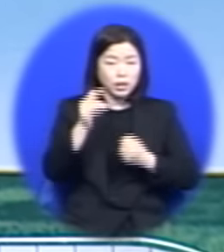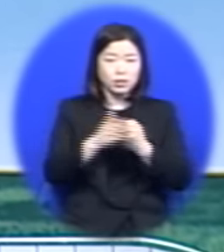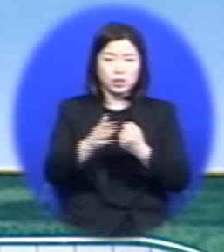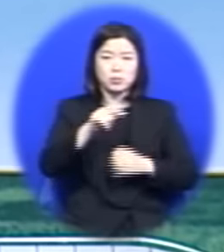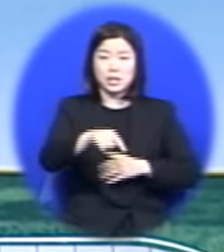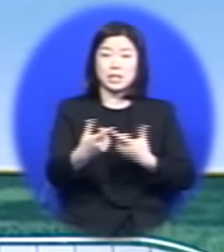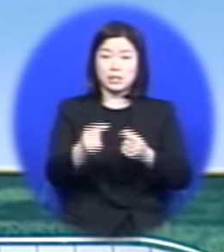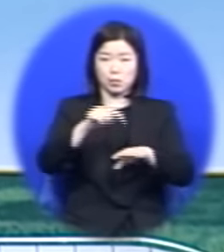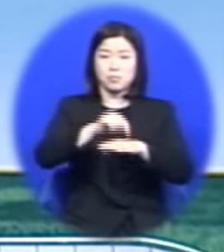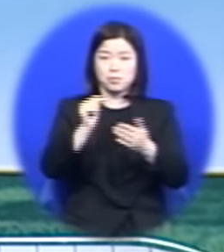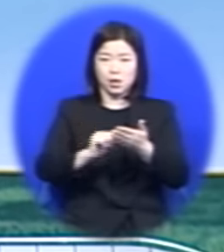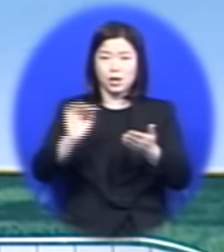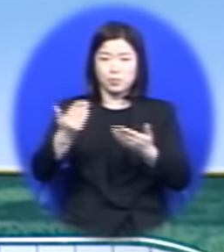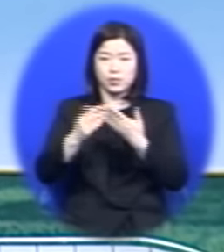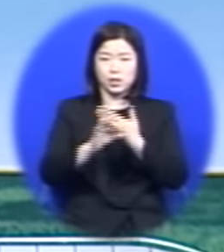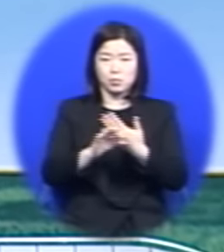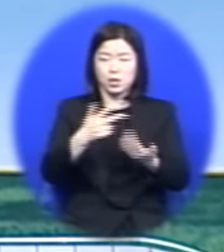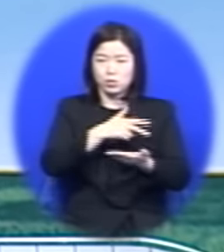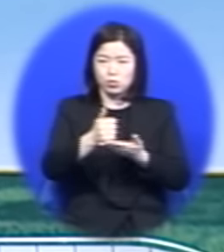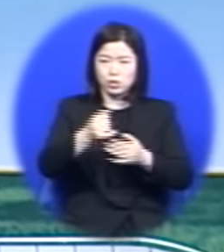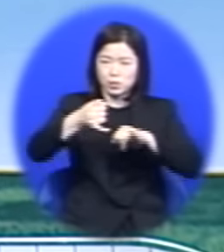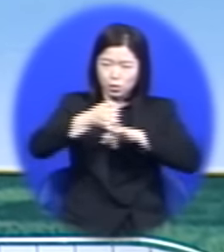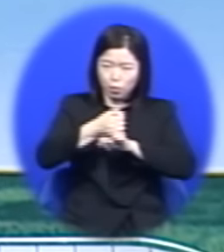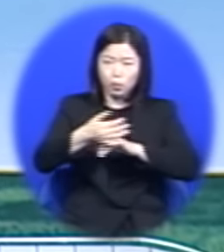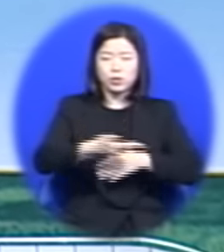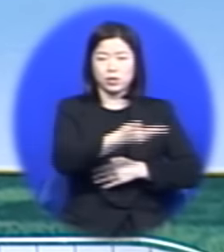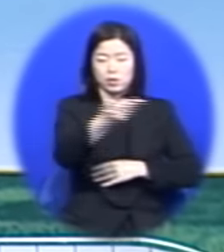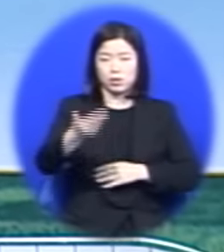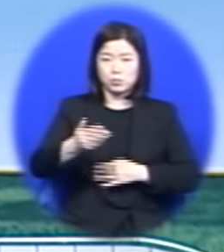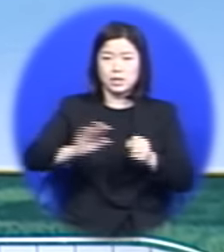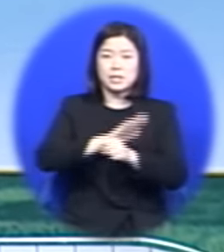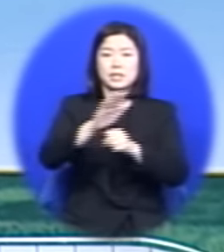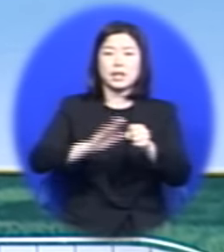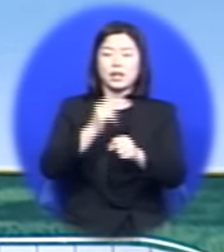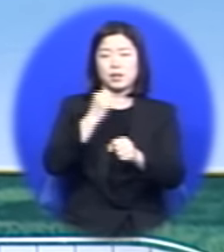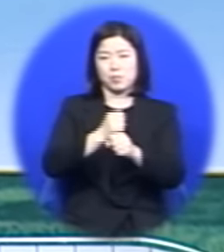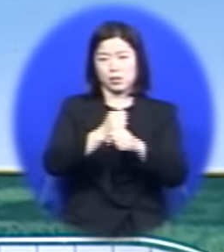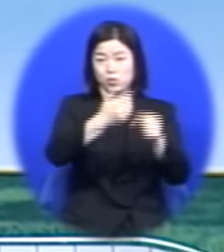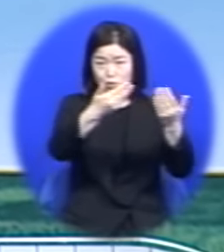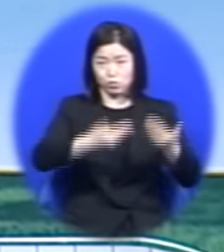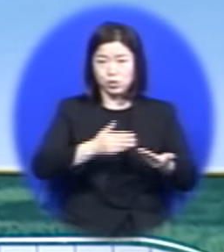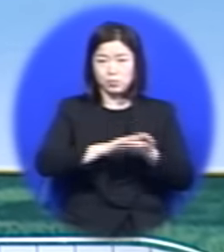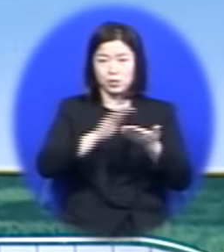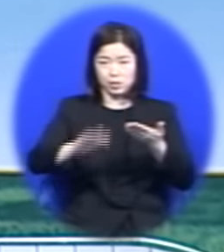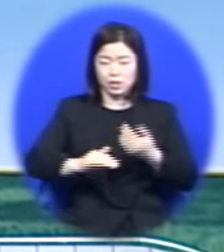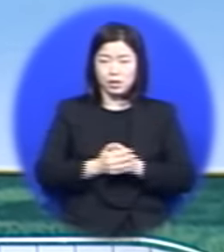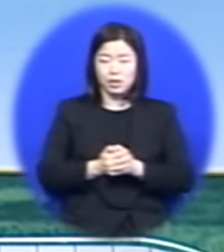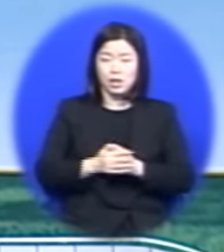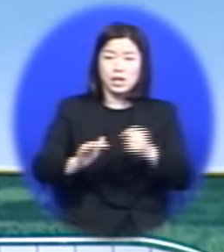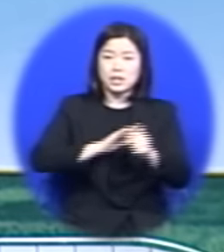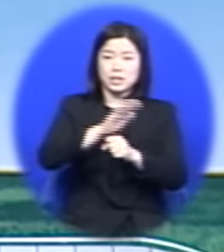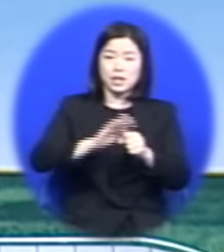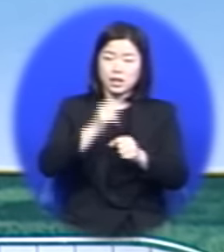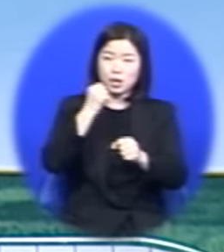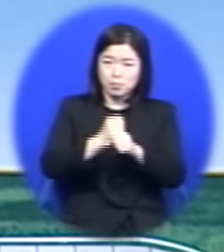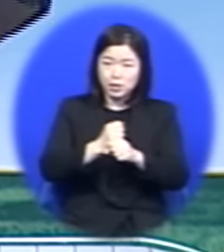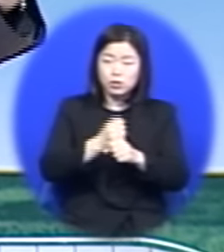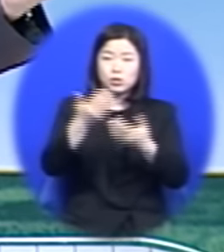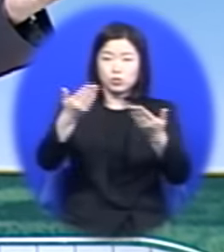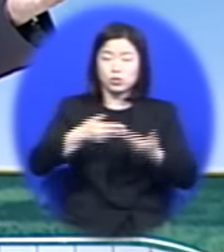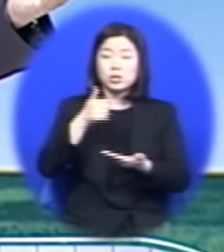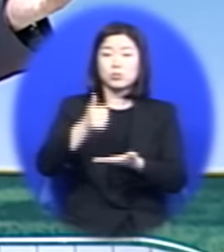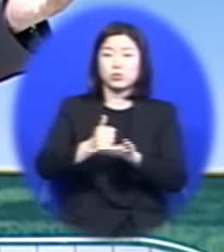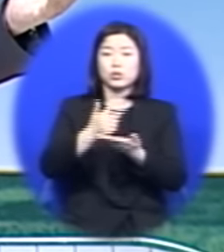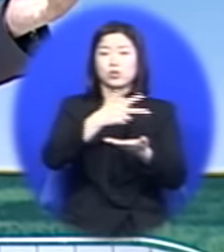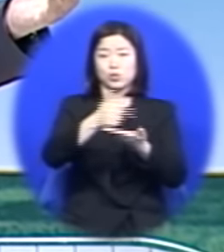심정이 되면 주님이 반드시 여러분을 사랑하게 만드십니다. 사랑하게 만드시는 분은